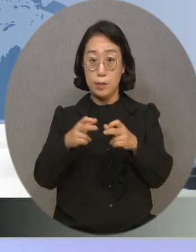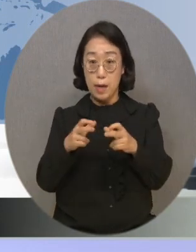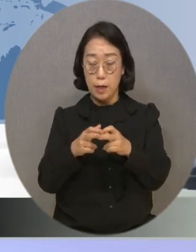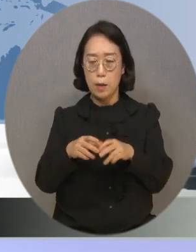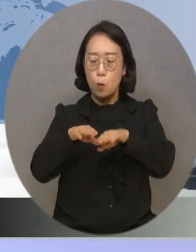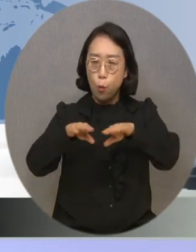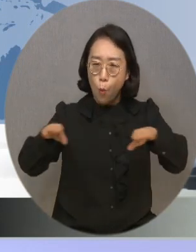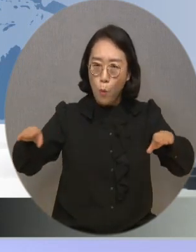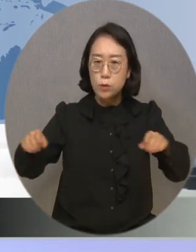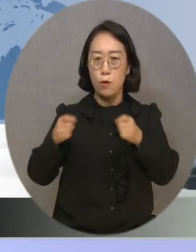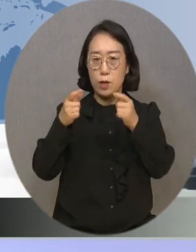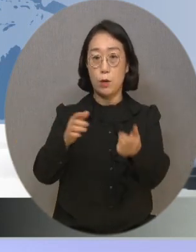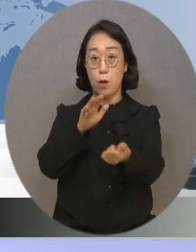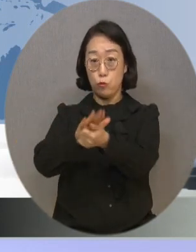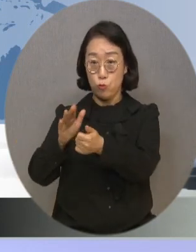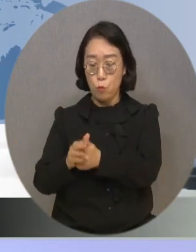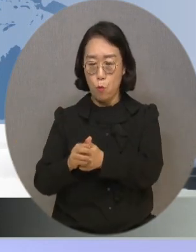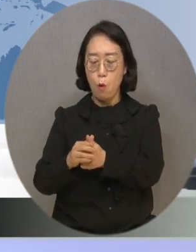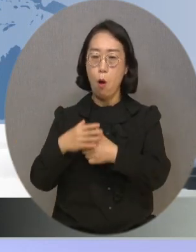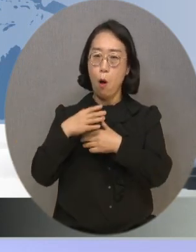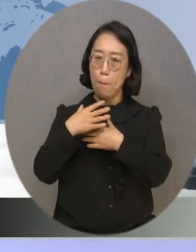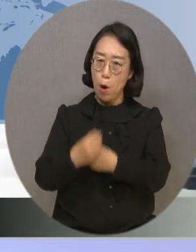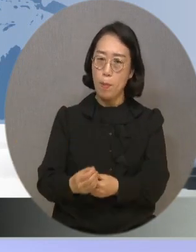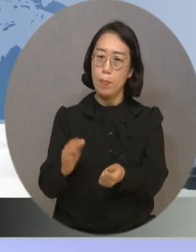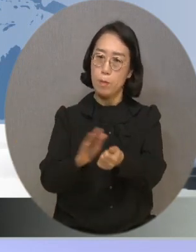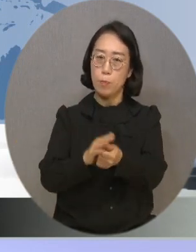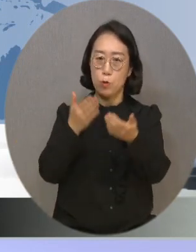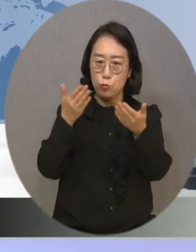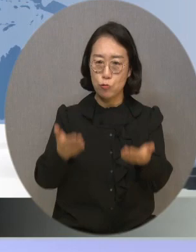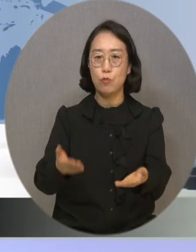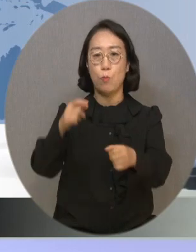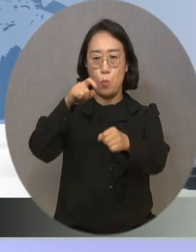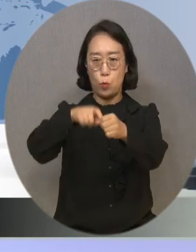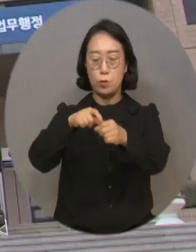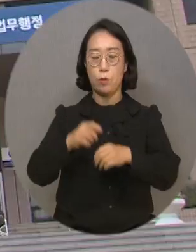공정한 기회를 제공하고 정당한 편의를 지원한다는 계획입니다.